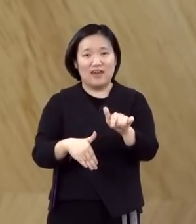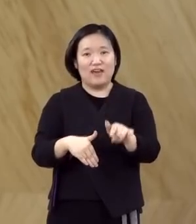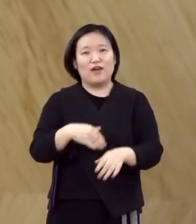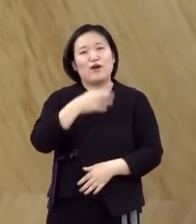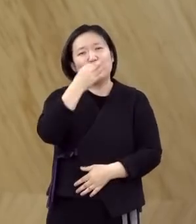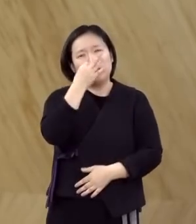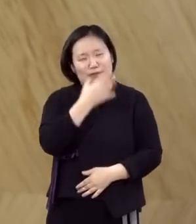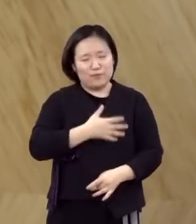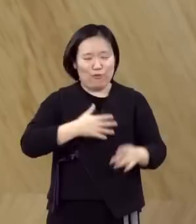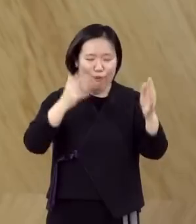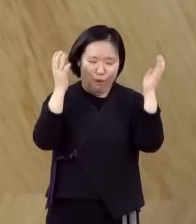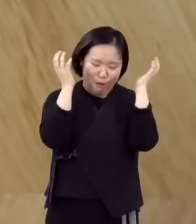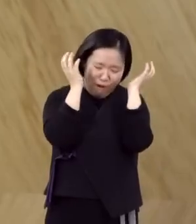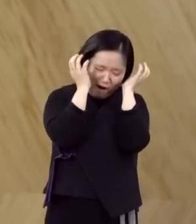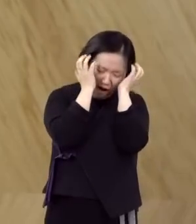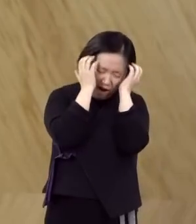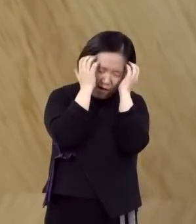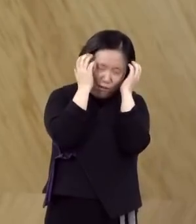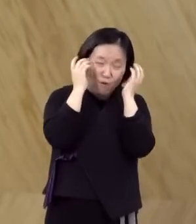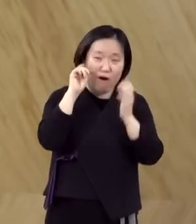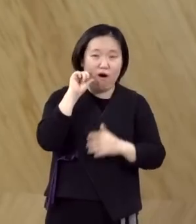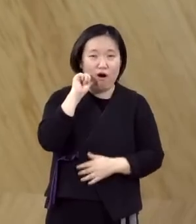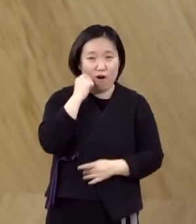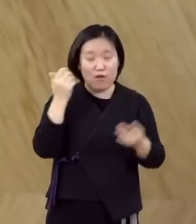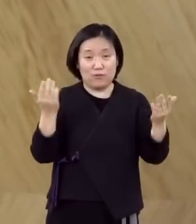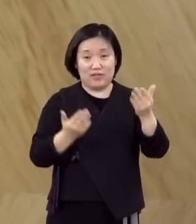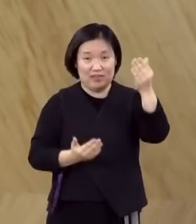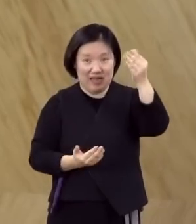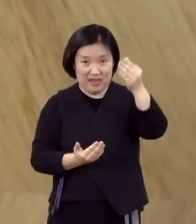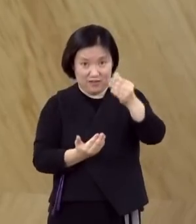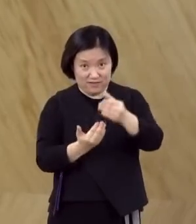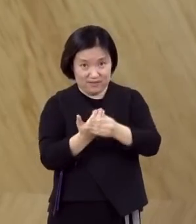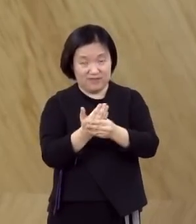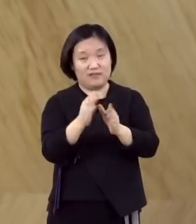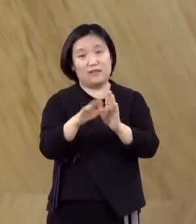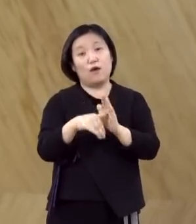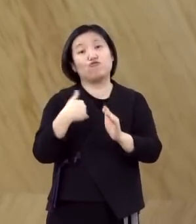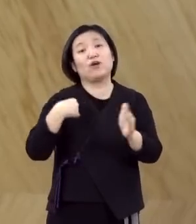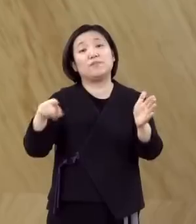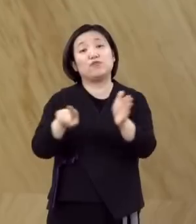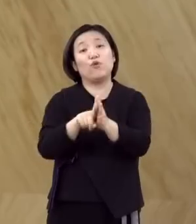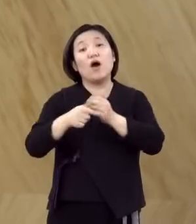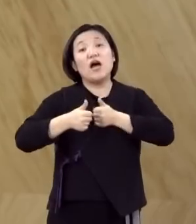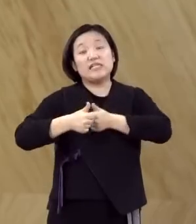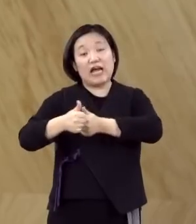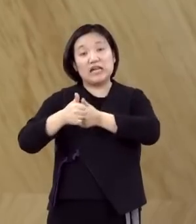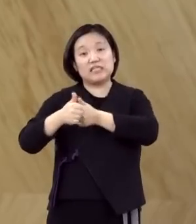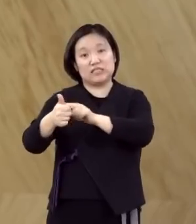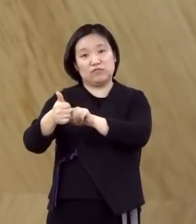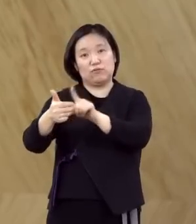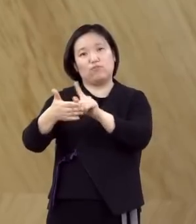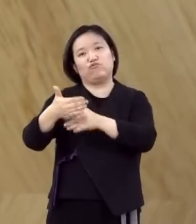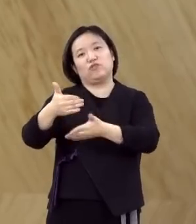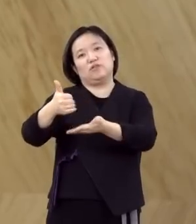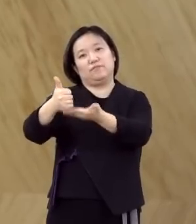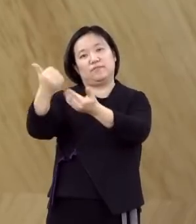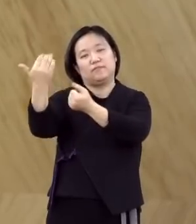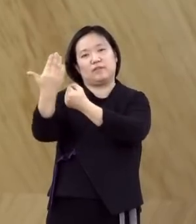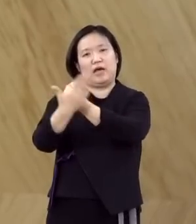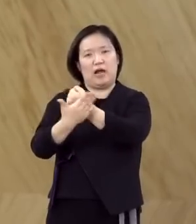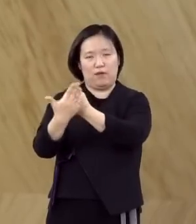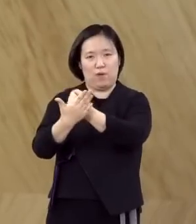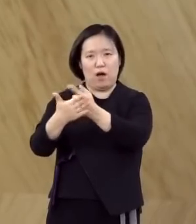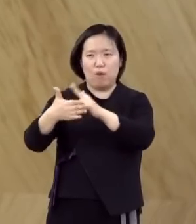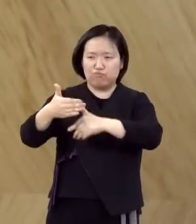역경에직면할때 우리가의지할수있는유일한것은 부처님과보살님의은총뿐입니다